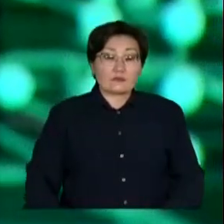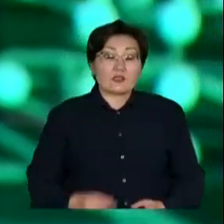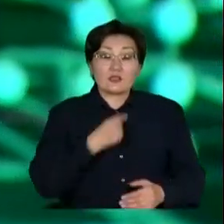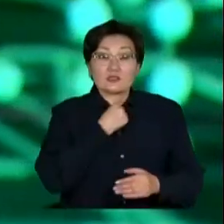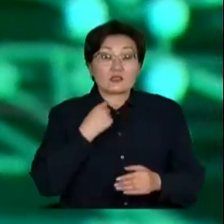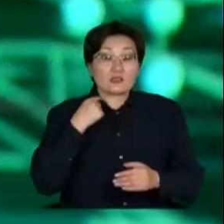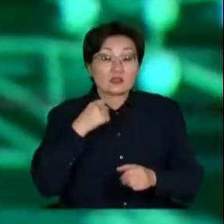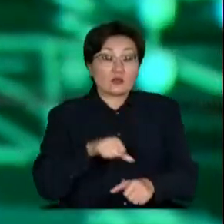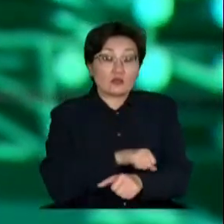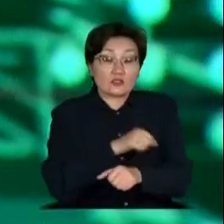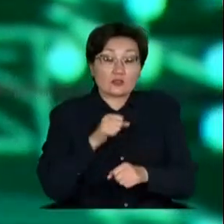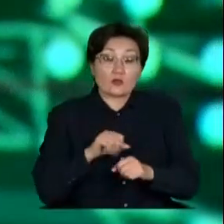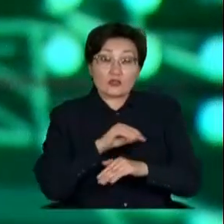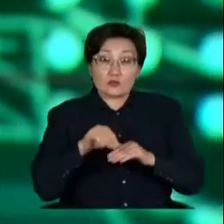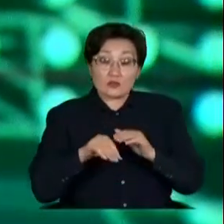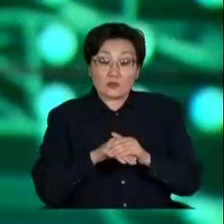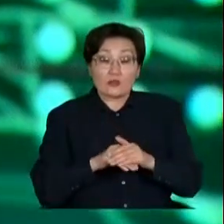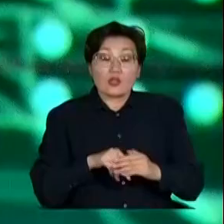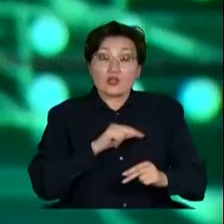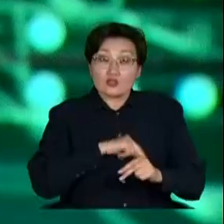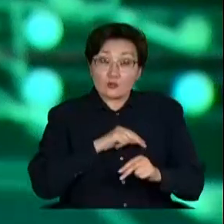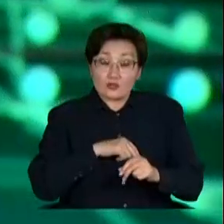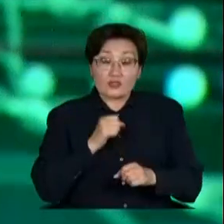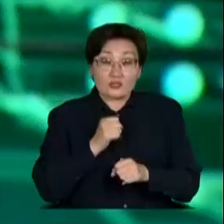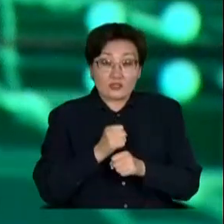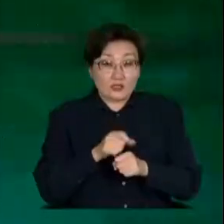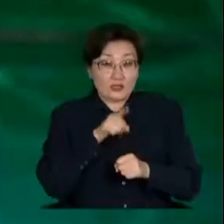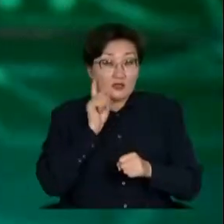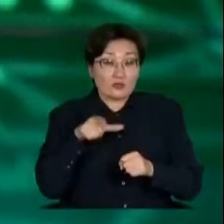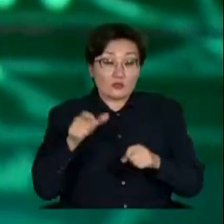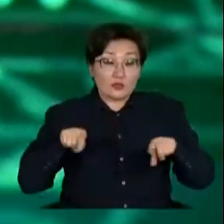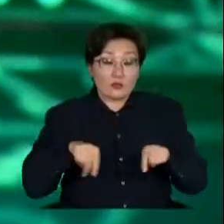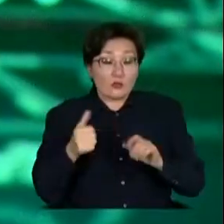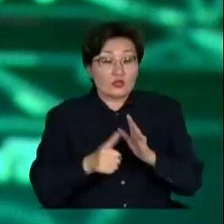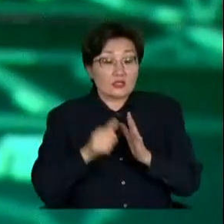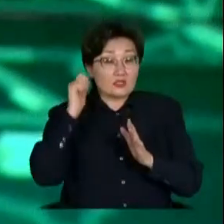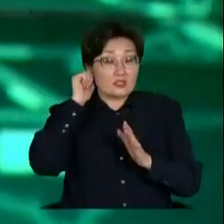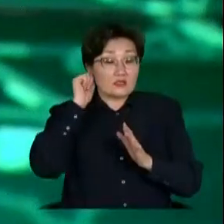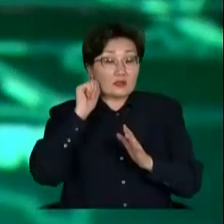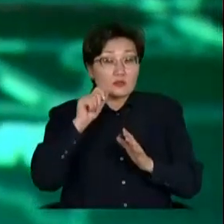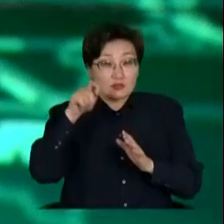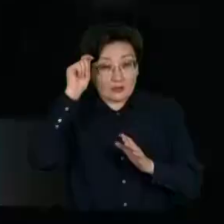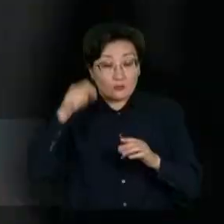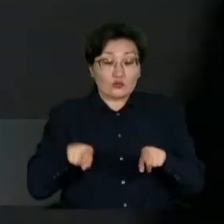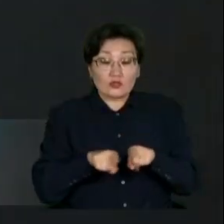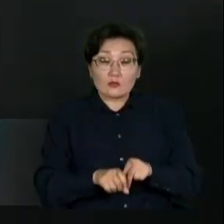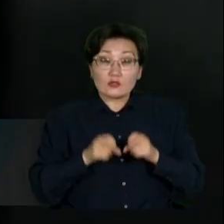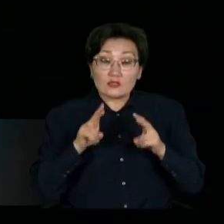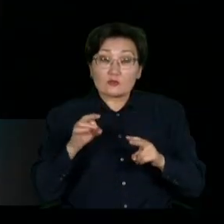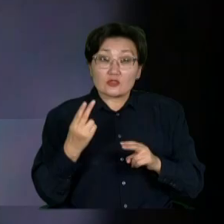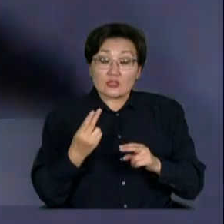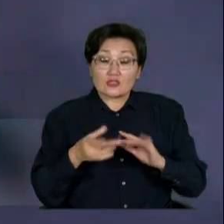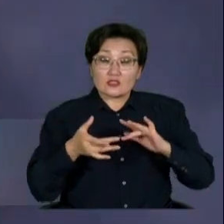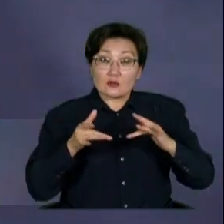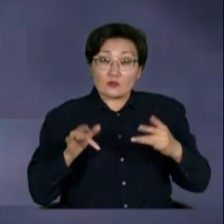Талдықорғанда есірткі жасырушы болып жұмыс істеген жасөспірім қамауға алынды. 16 жастағы бозбала мұндай қылмысқа әлеуметтік